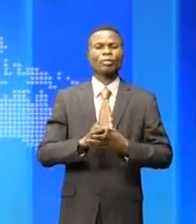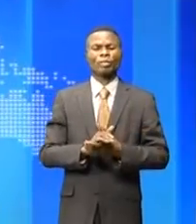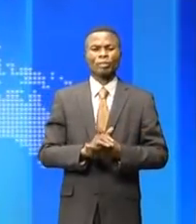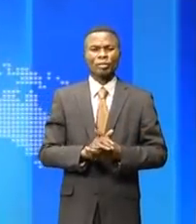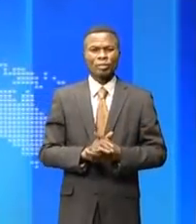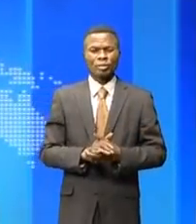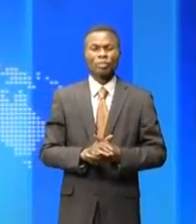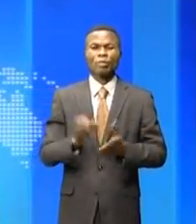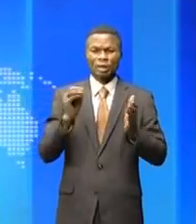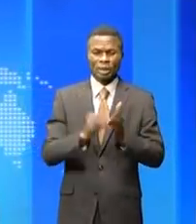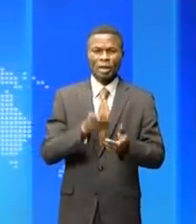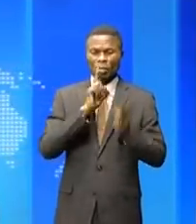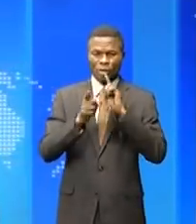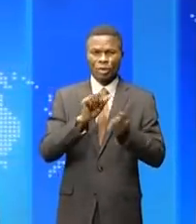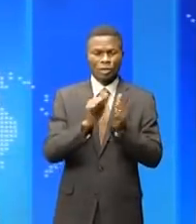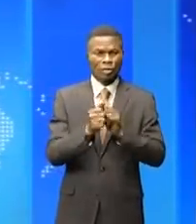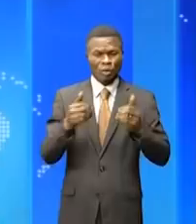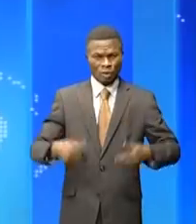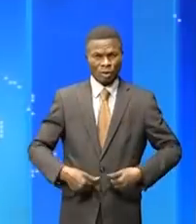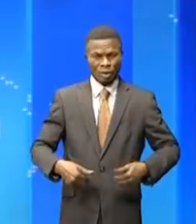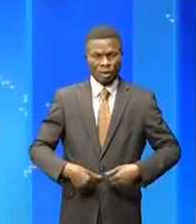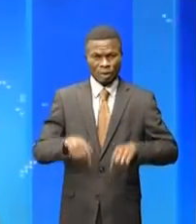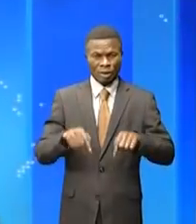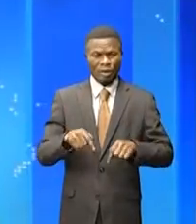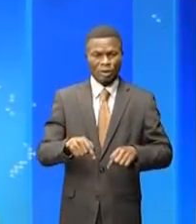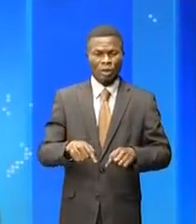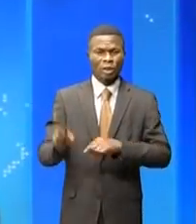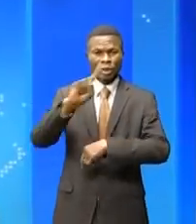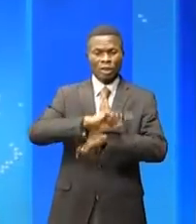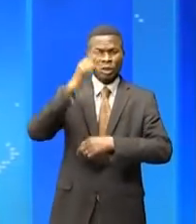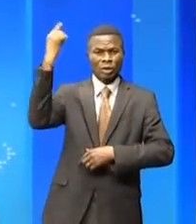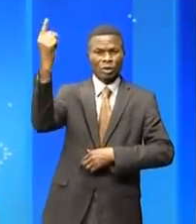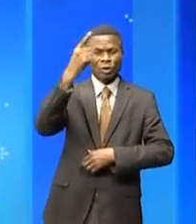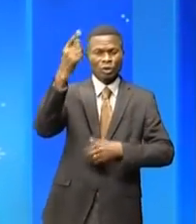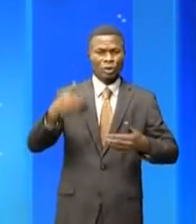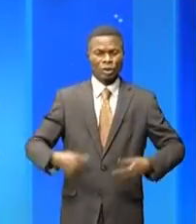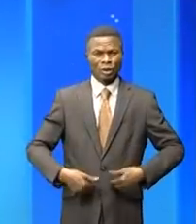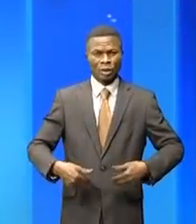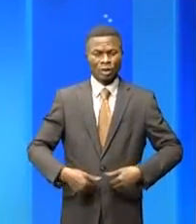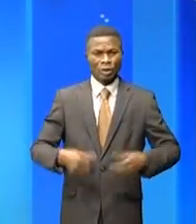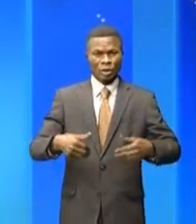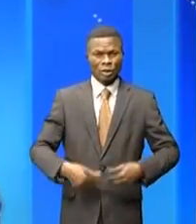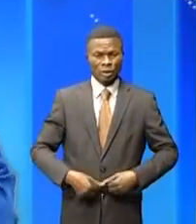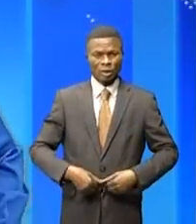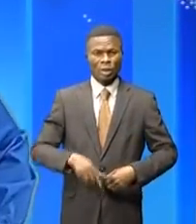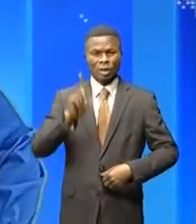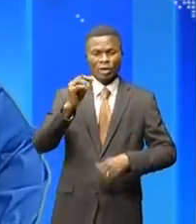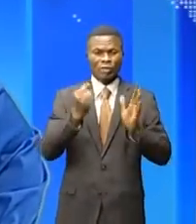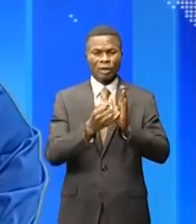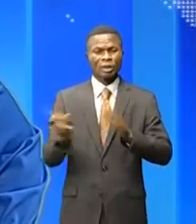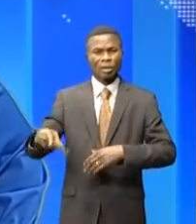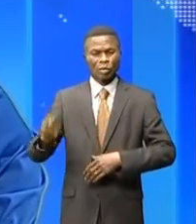parlons encore de la jeunesse cette fois ci à l'occasion de la journée internationale de la jeunesse les jeunes des 26 provinces de la république